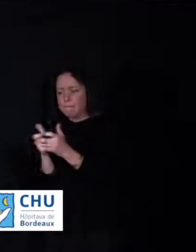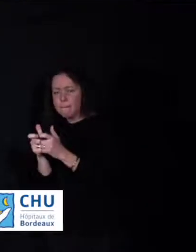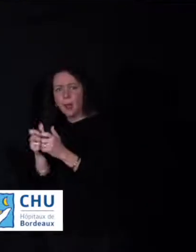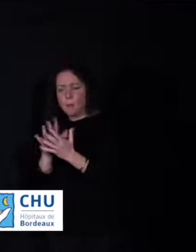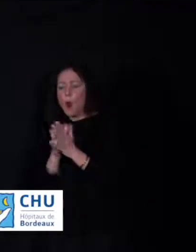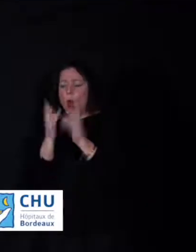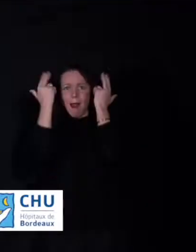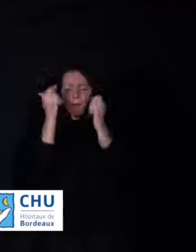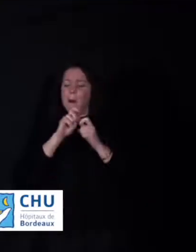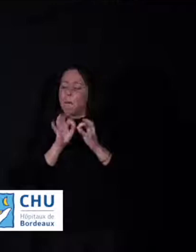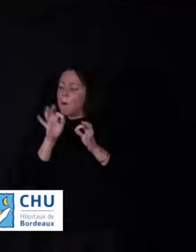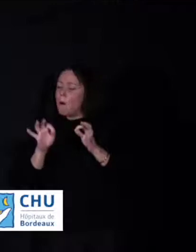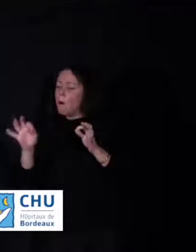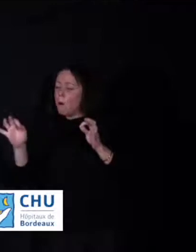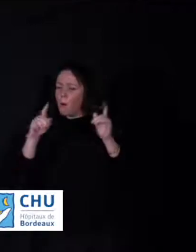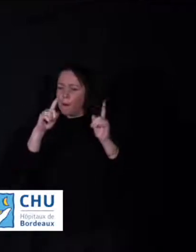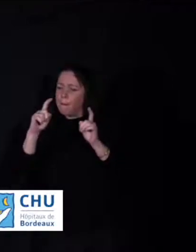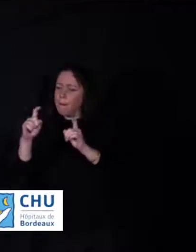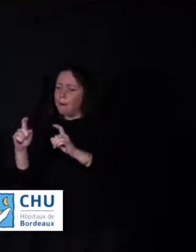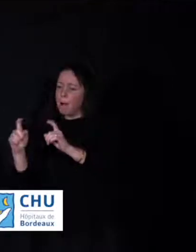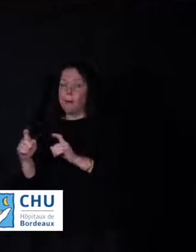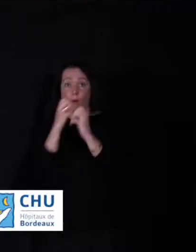à lapin afin d'atténuer ce virus.